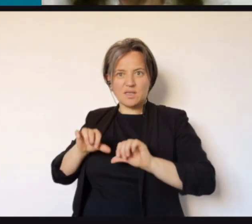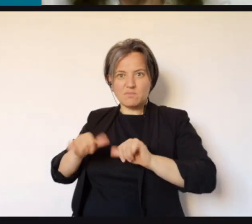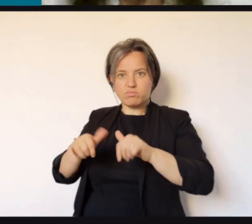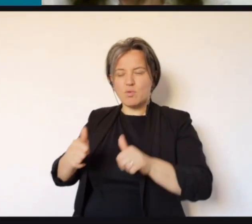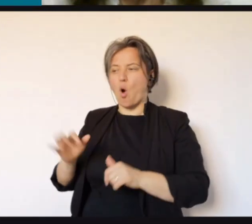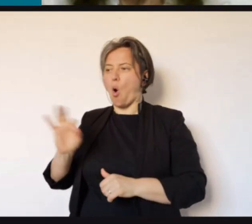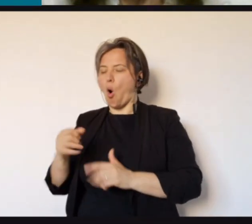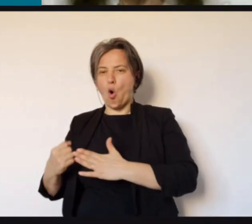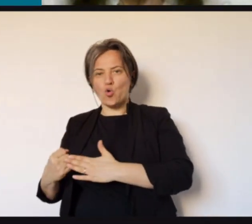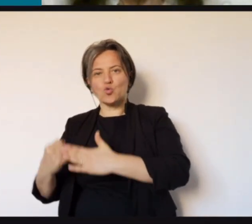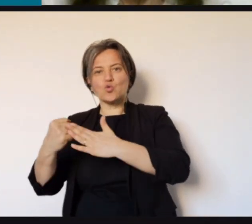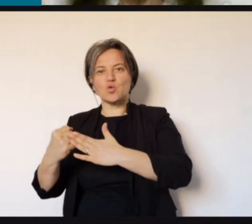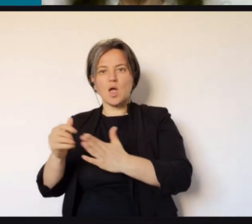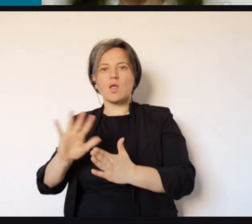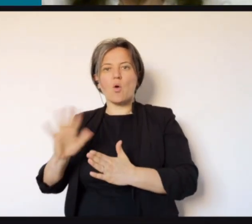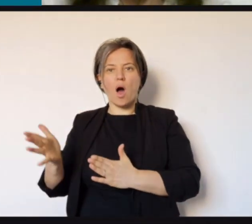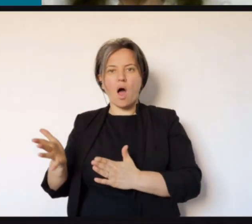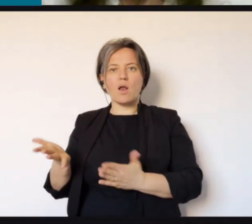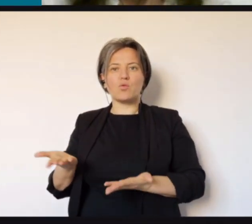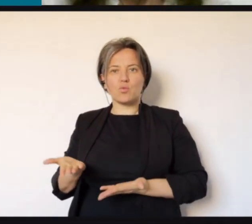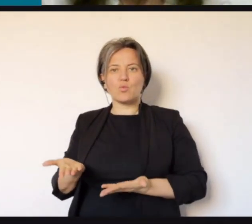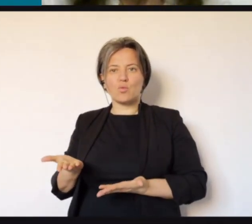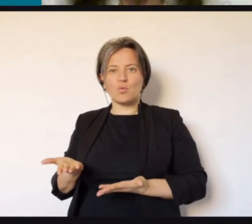nessun sostegno